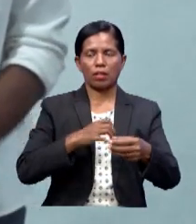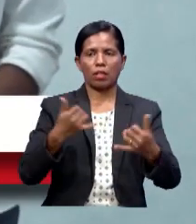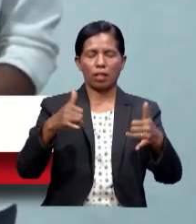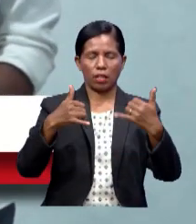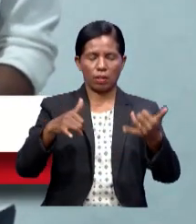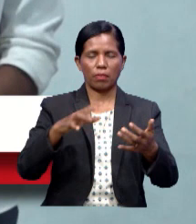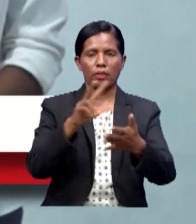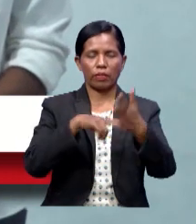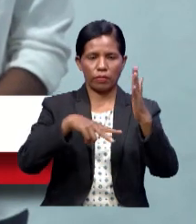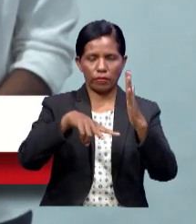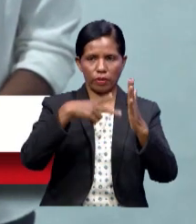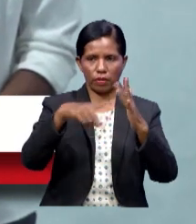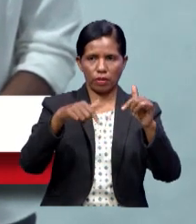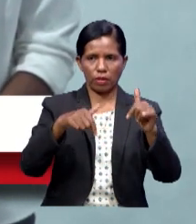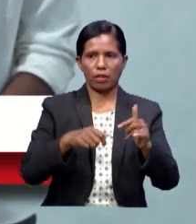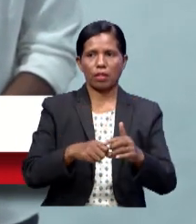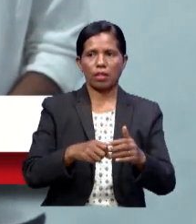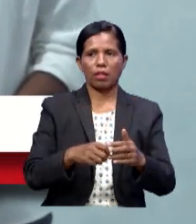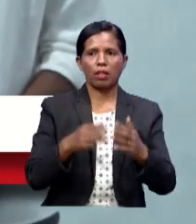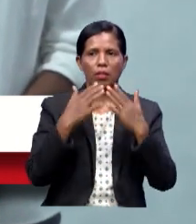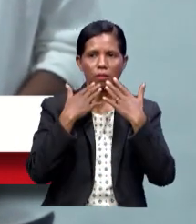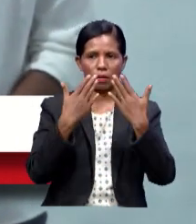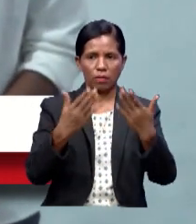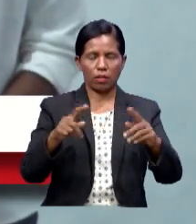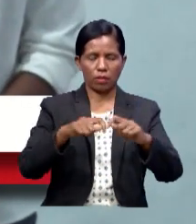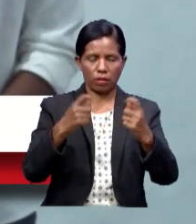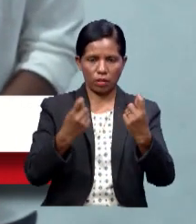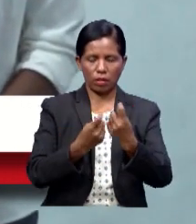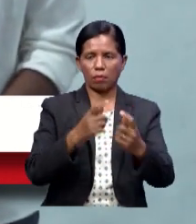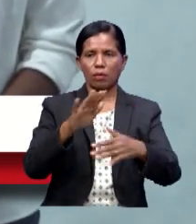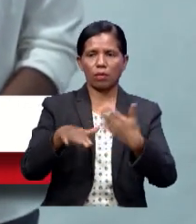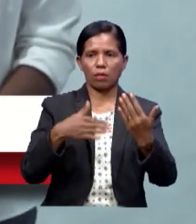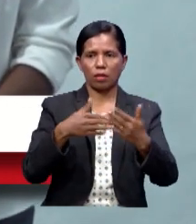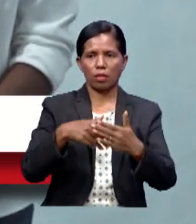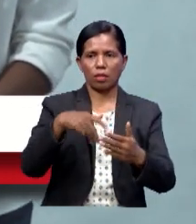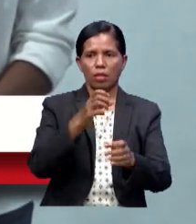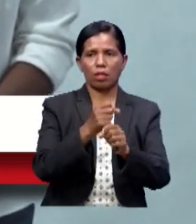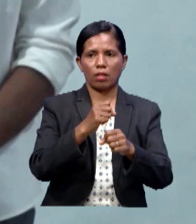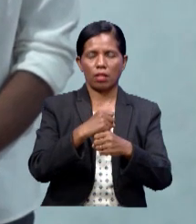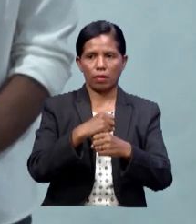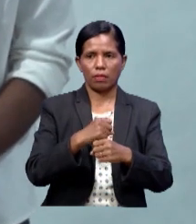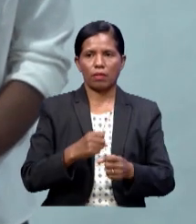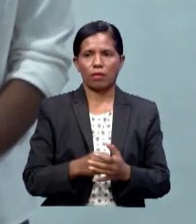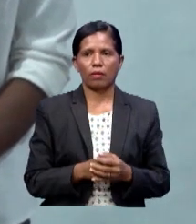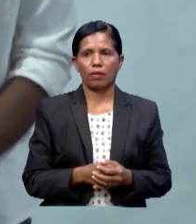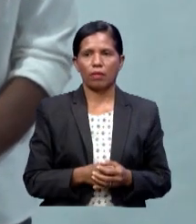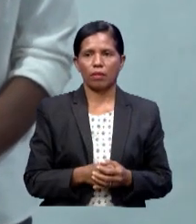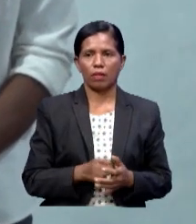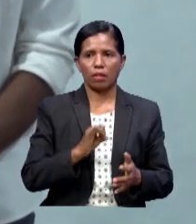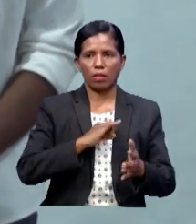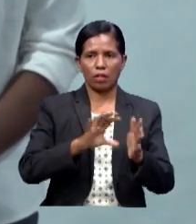dane. No, agradece batin ke usia hotu si penha lori kuliah. Hau